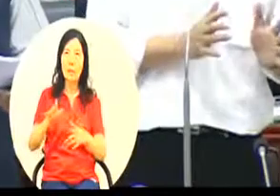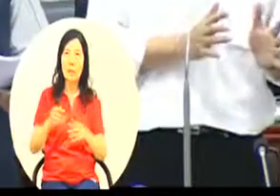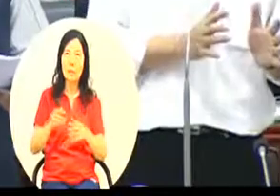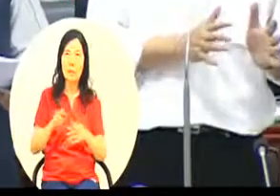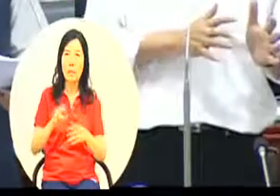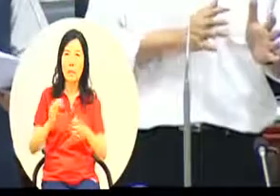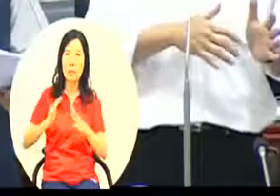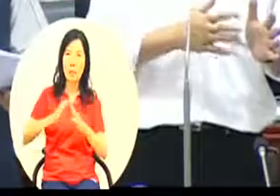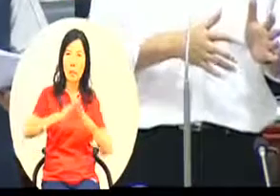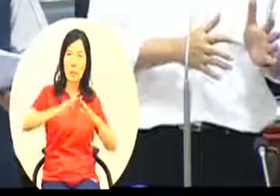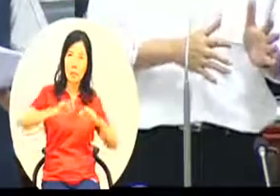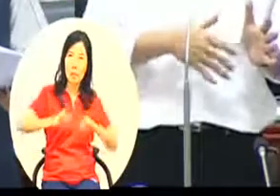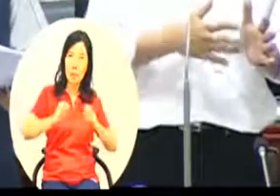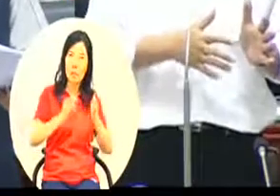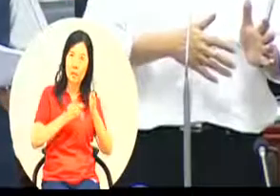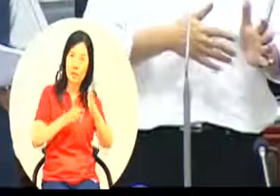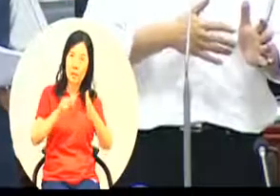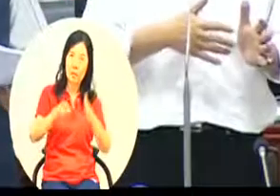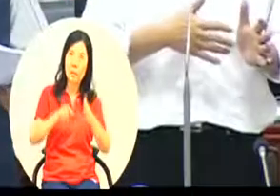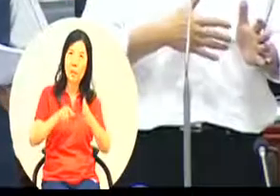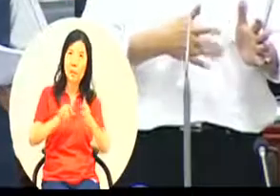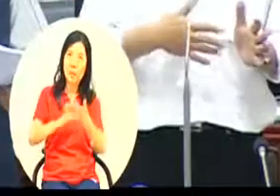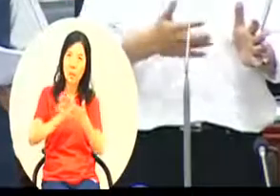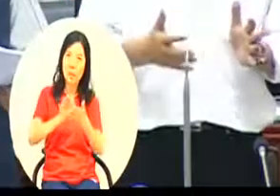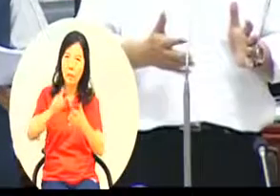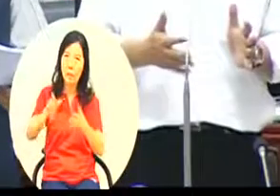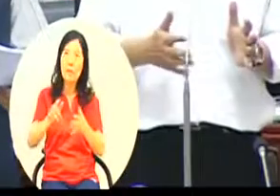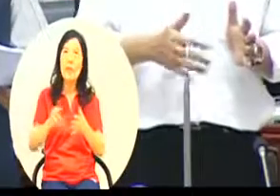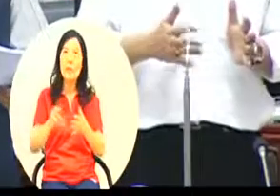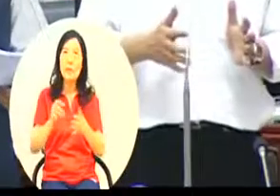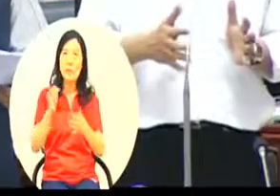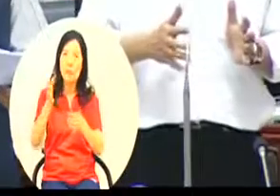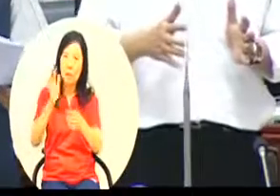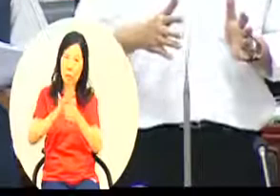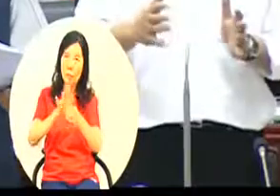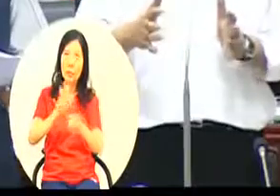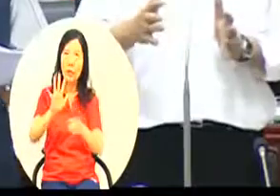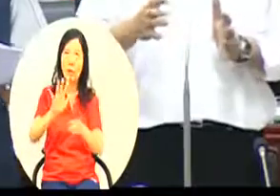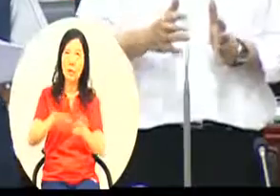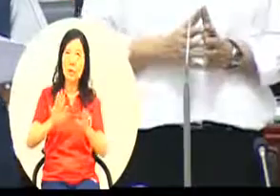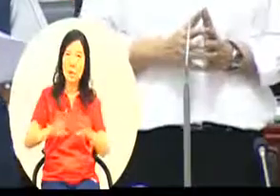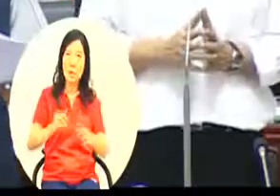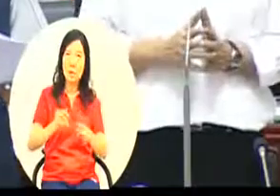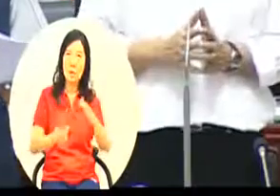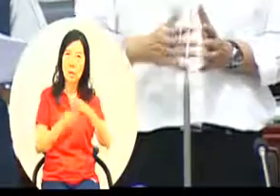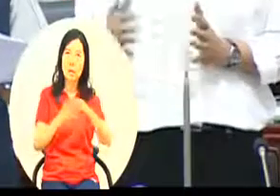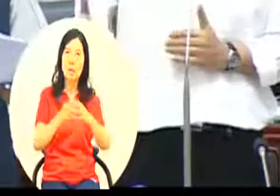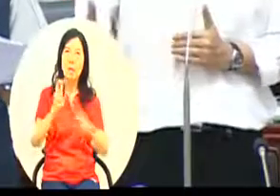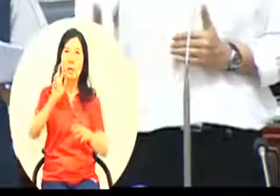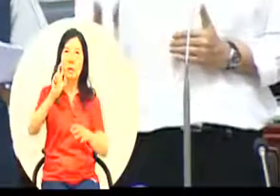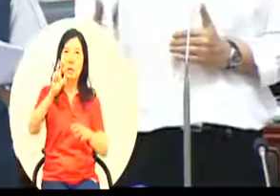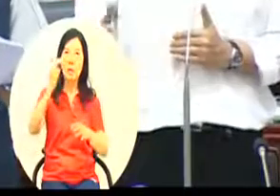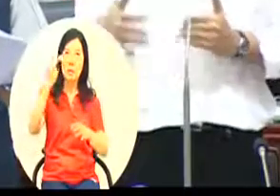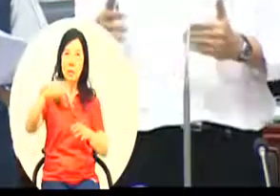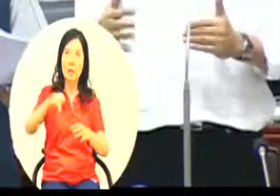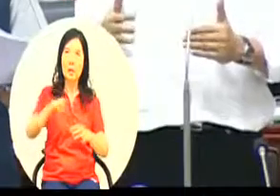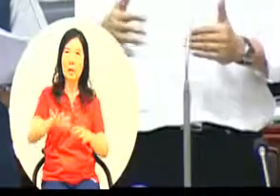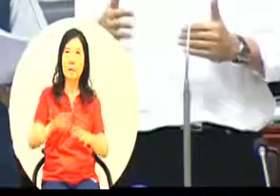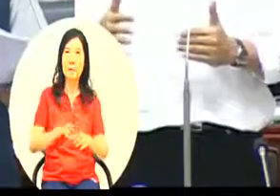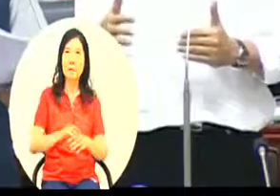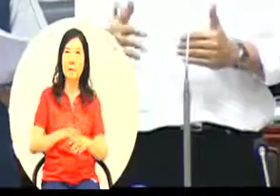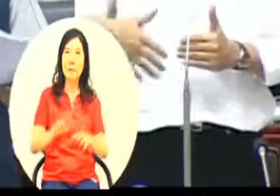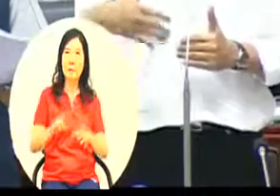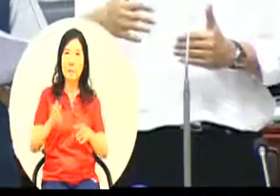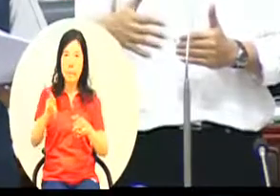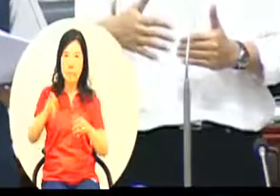富康巴士提供给使用者有一些经费上的补贴，目前是最高补贴到72块的车资，希望就是透